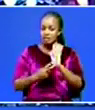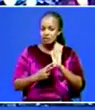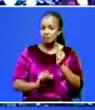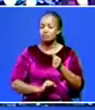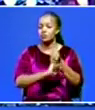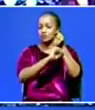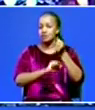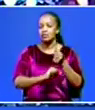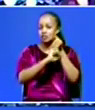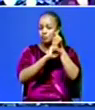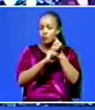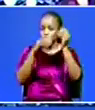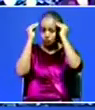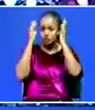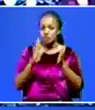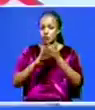uwezo wa kifedha.